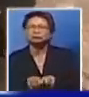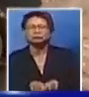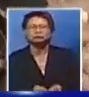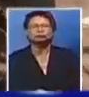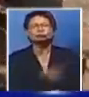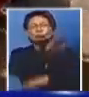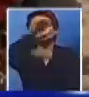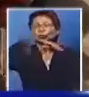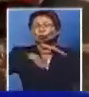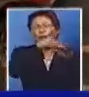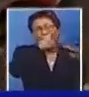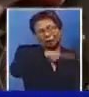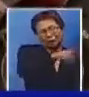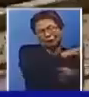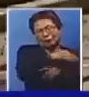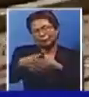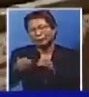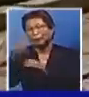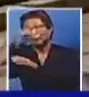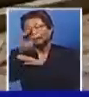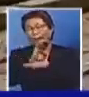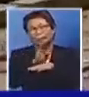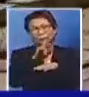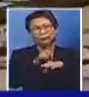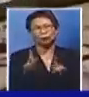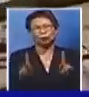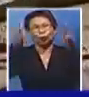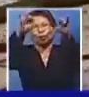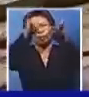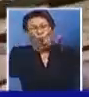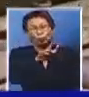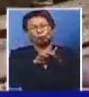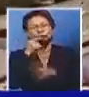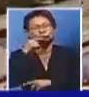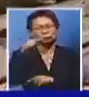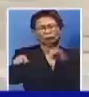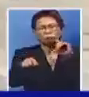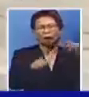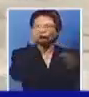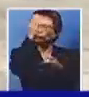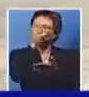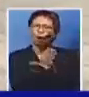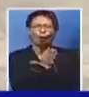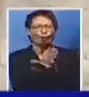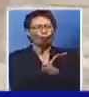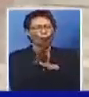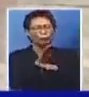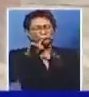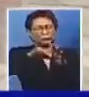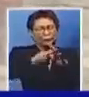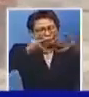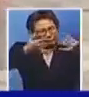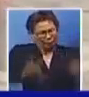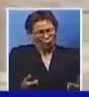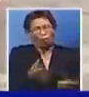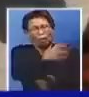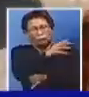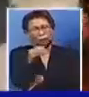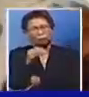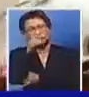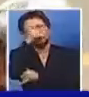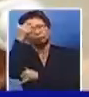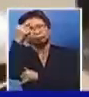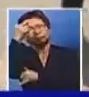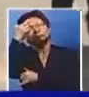Sementara itu, semua premis dan pejabat kerajaan yang beroperasi di kompleks teruntum diarahkan menghentikan operasi mereka berkuat kuasa serta-merta